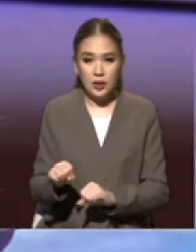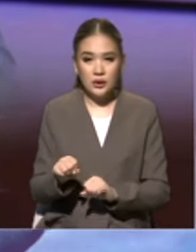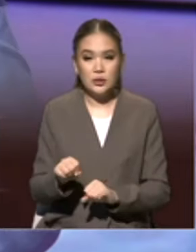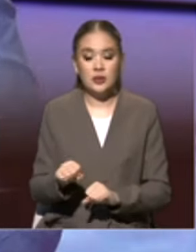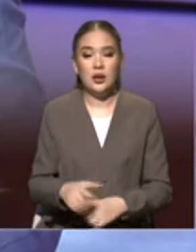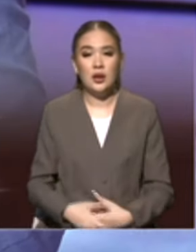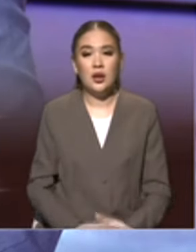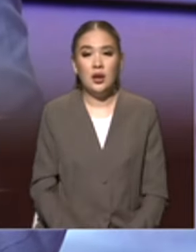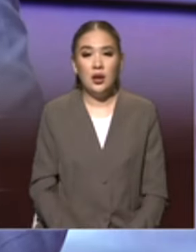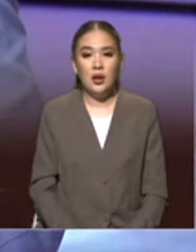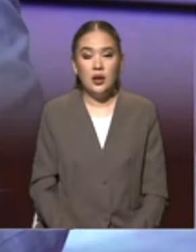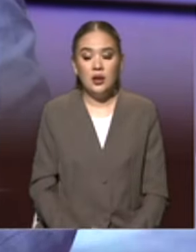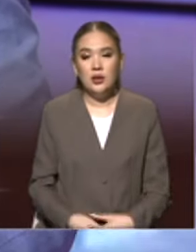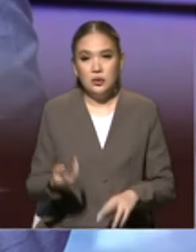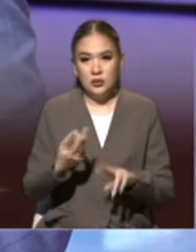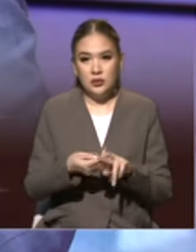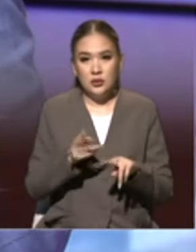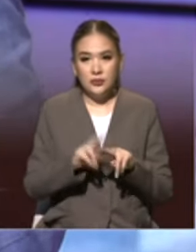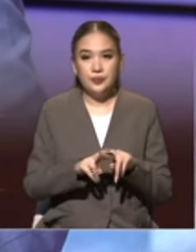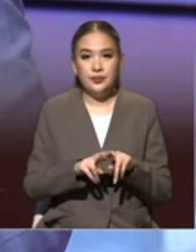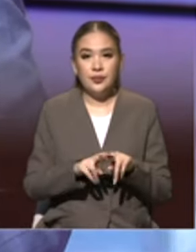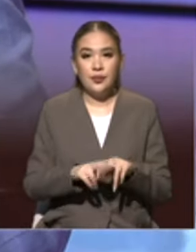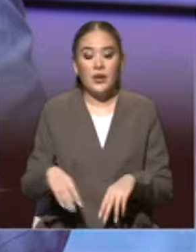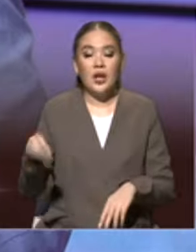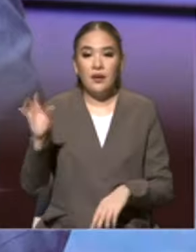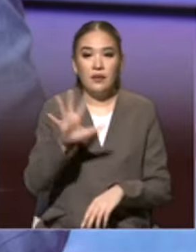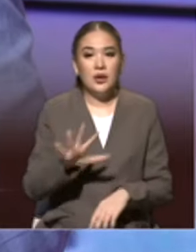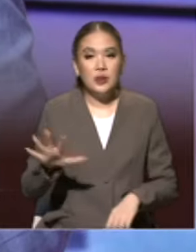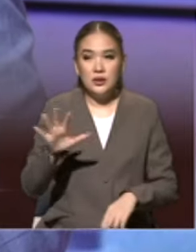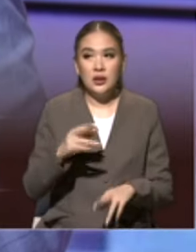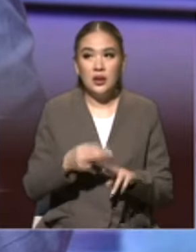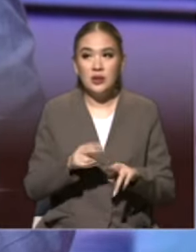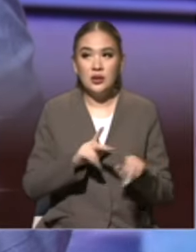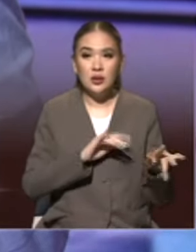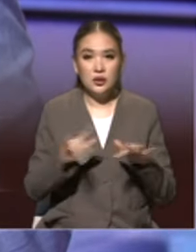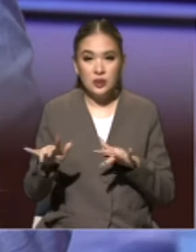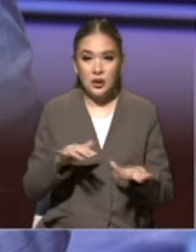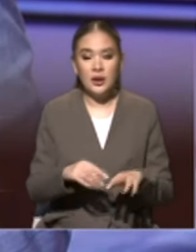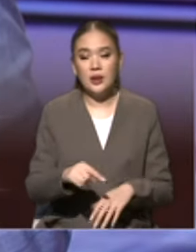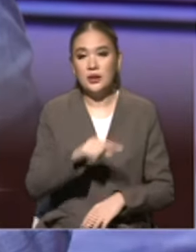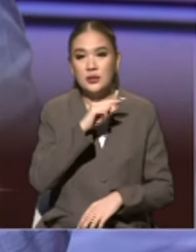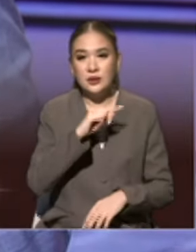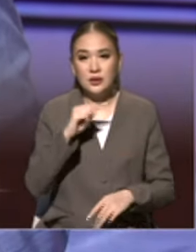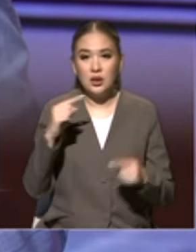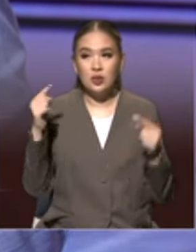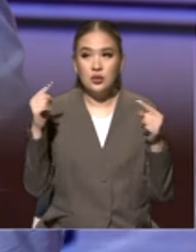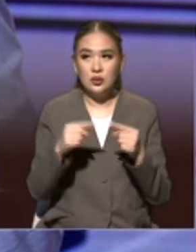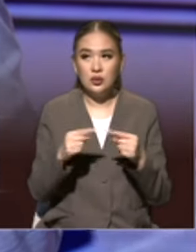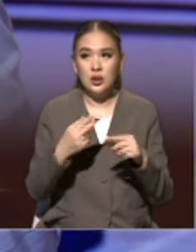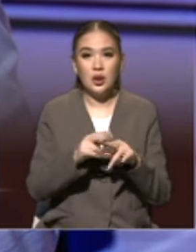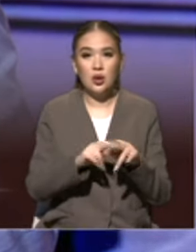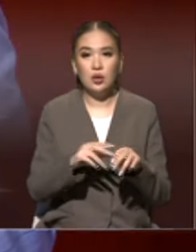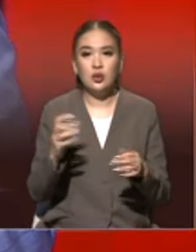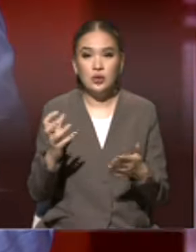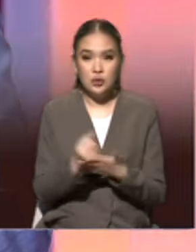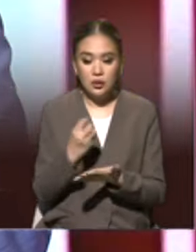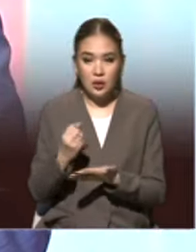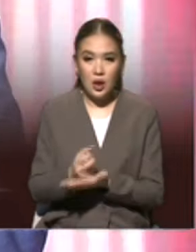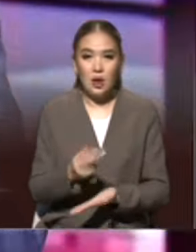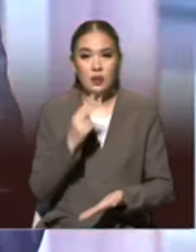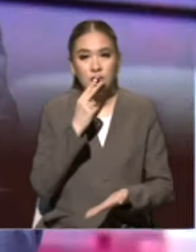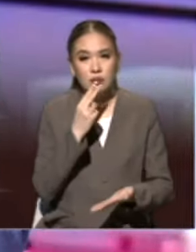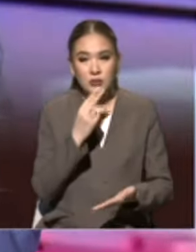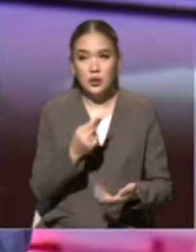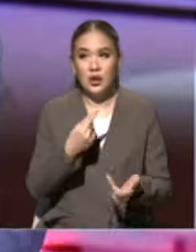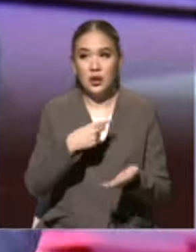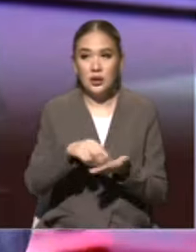қорғайды. Енді осы жерде қанша жылдың Еуразиялық экономикалық одақ болсын, ол жерде біз Ресей мен Беларусь сияқты ұтылып отырмыз. Азық-түлік тауарын басқа жағынан болсын. Біз